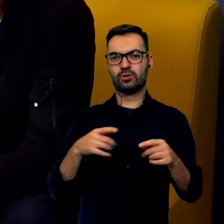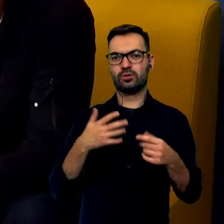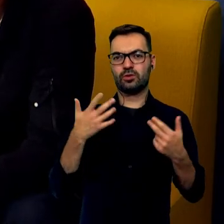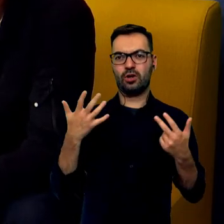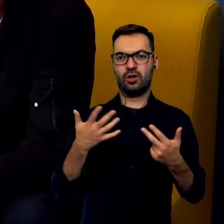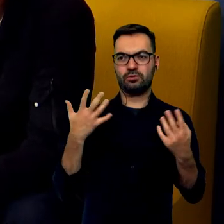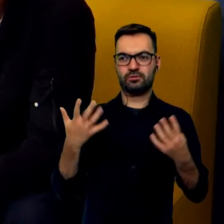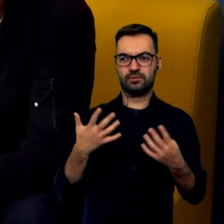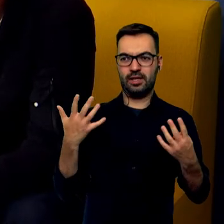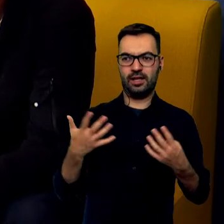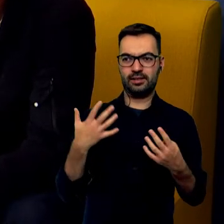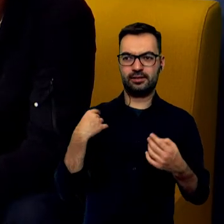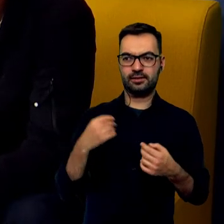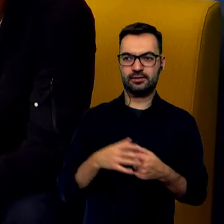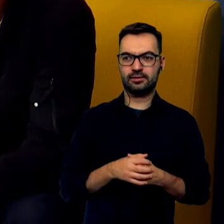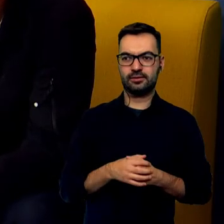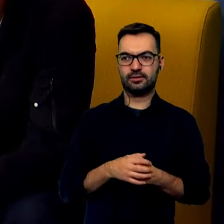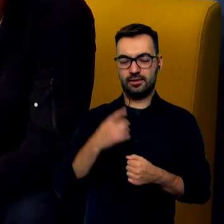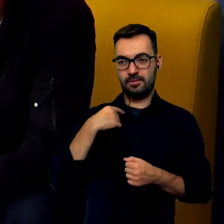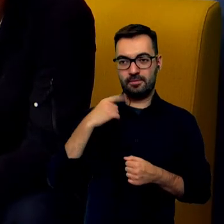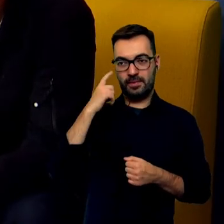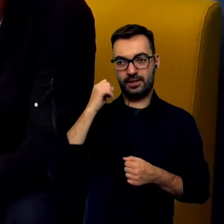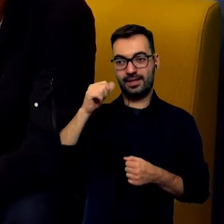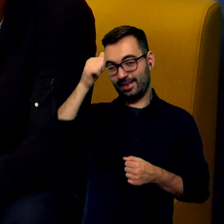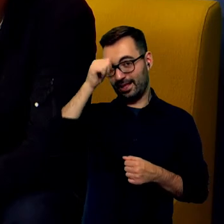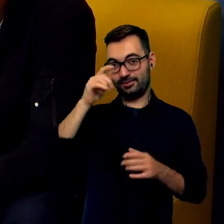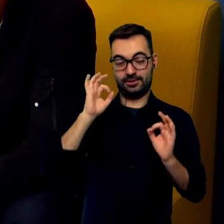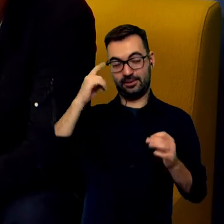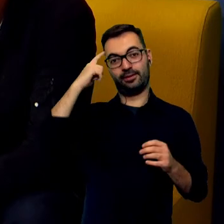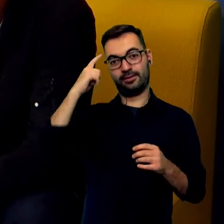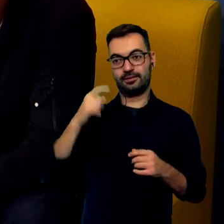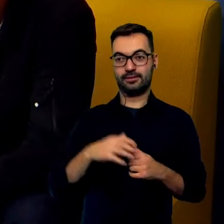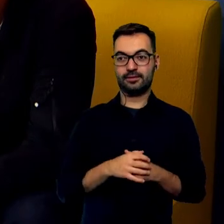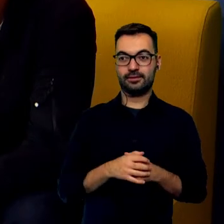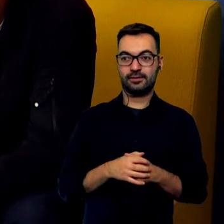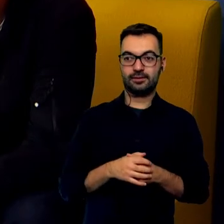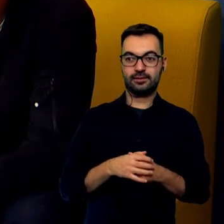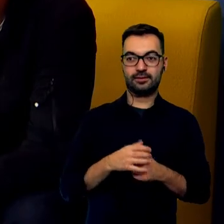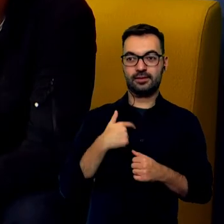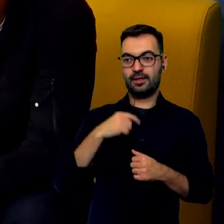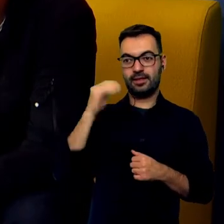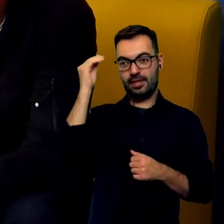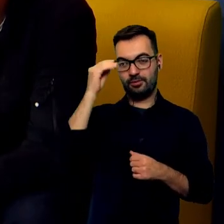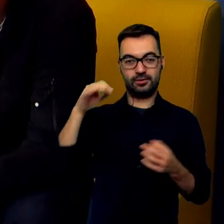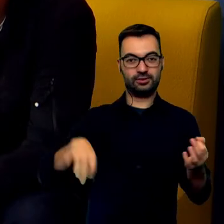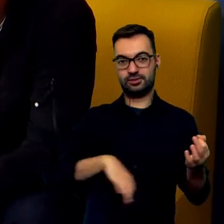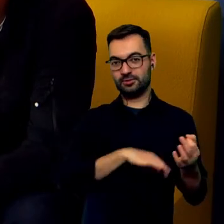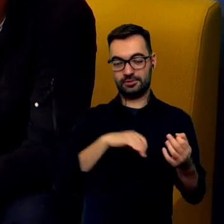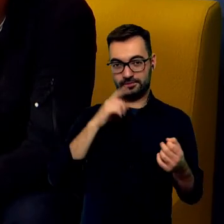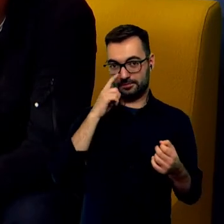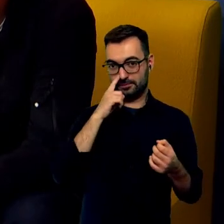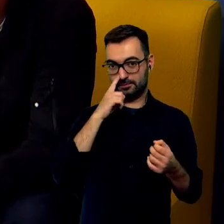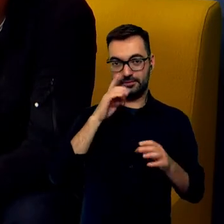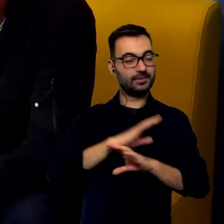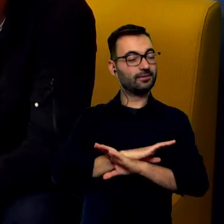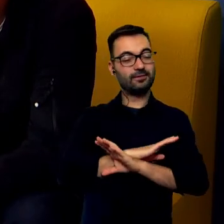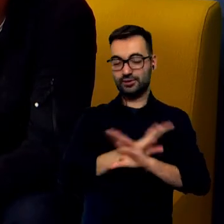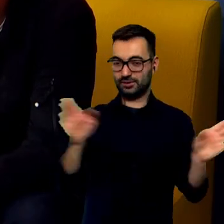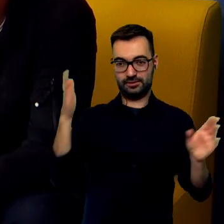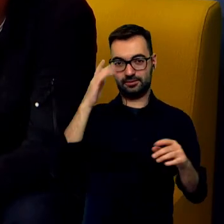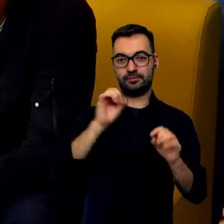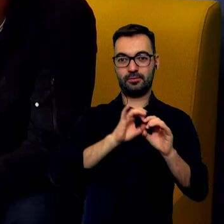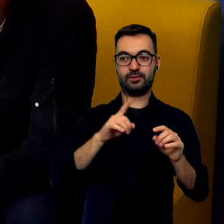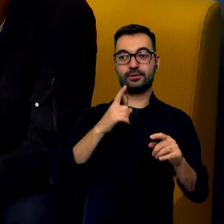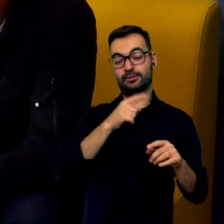8-9 lat, to pamiętam nawet nazwisko, teraz sobie przypomniałem, chociaż przecież ja się nie uczyłem na skrzypcach, ale wszyscy wiedzieliśmy,